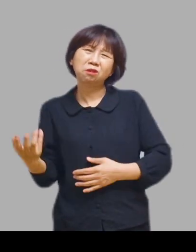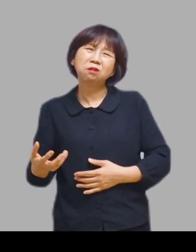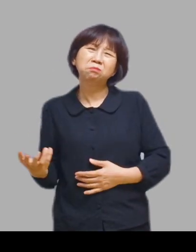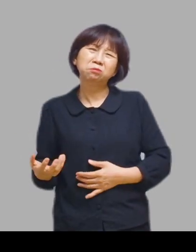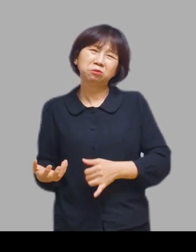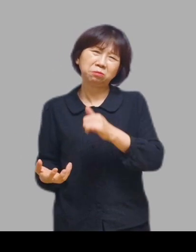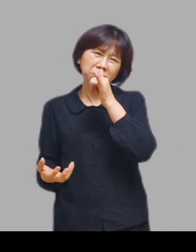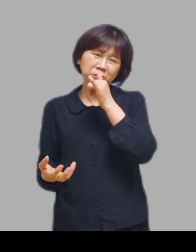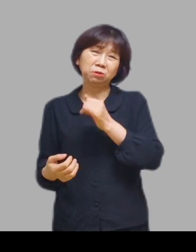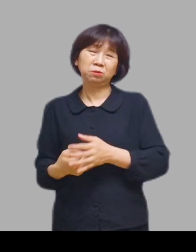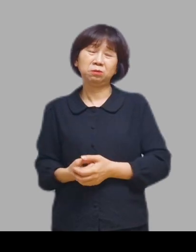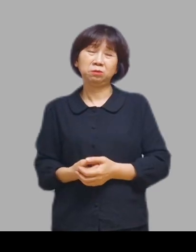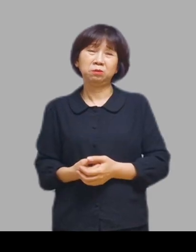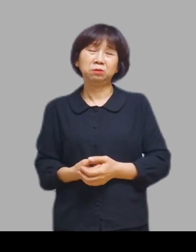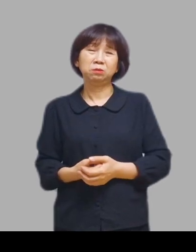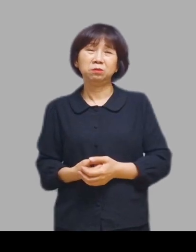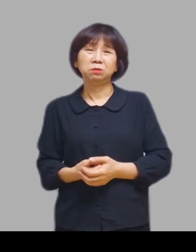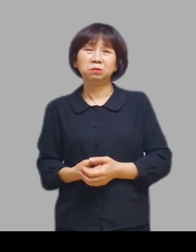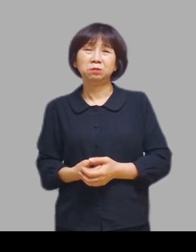다른 상처가